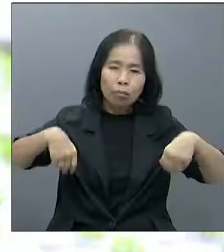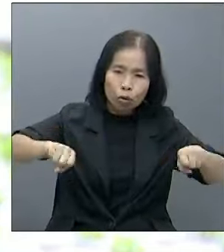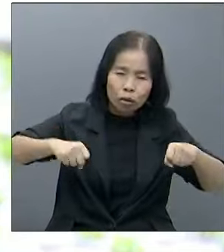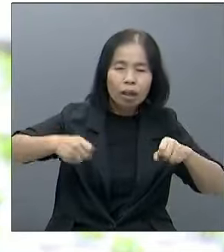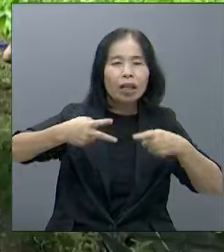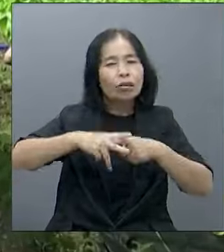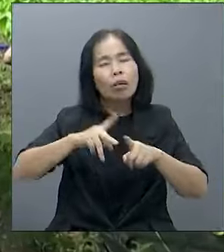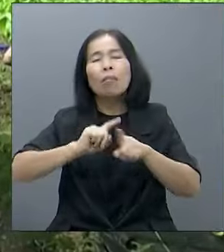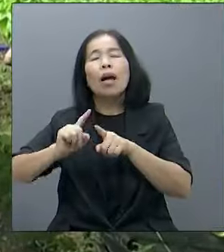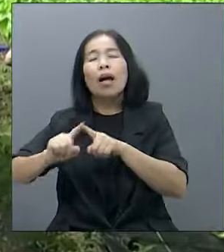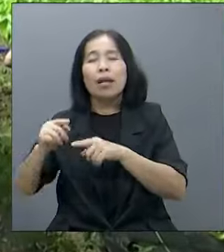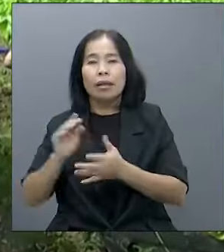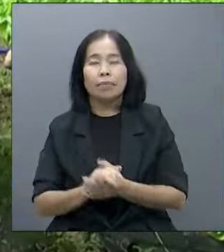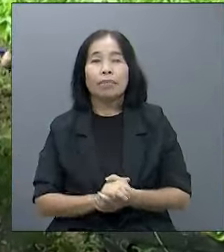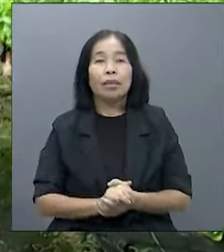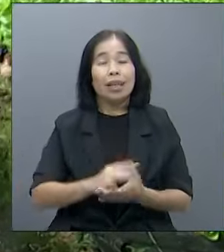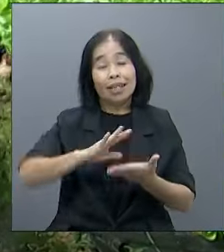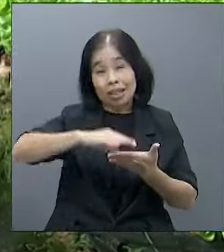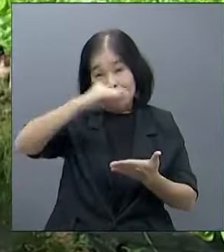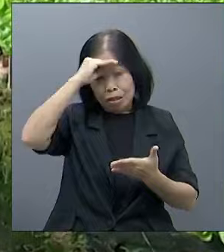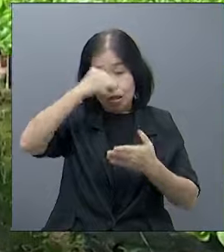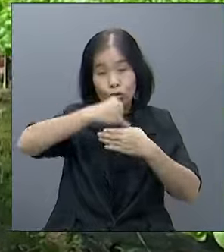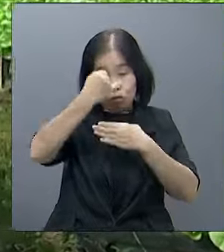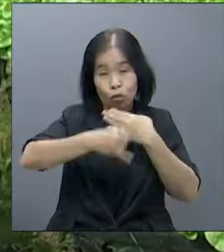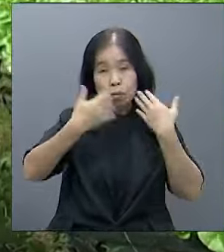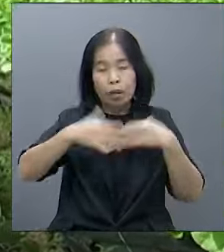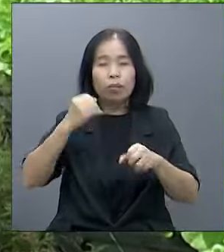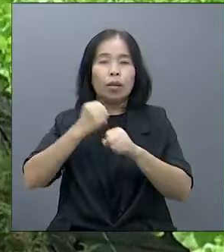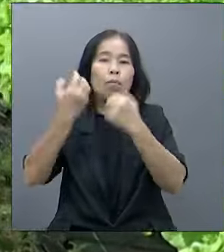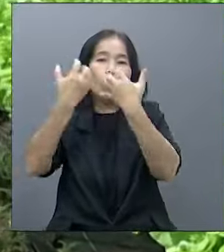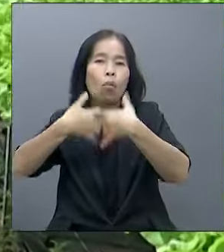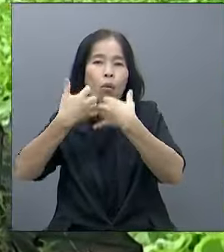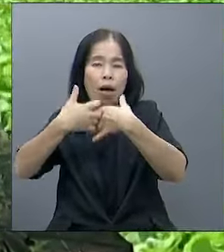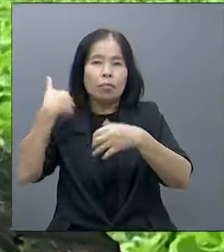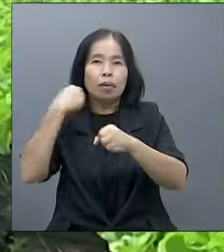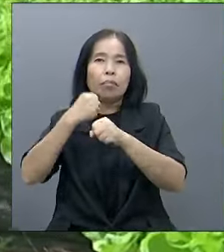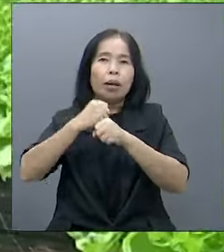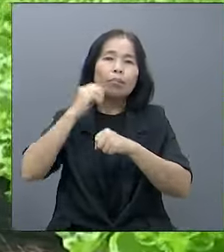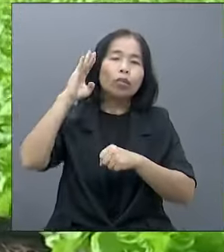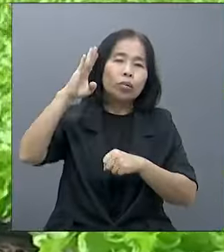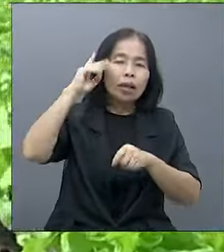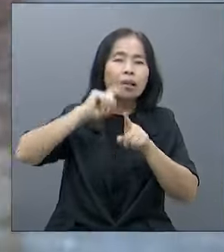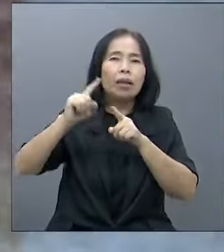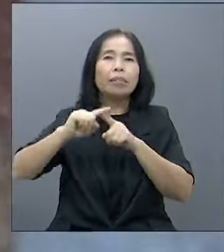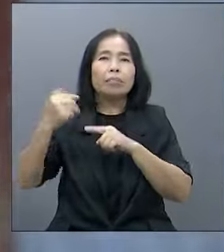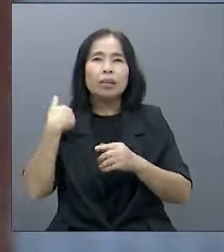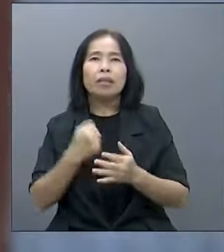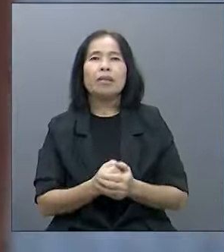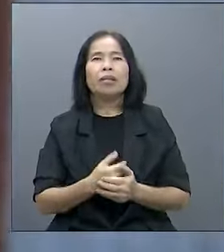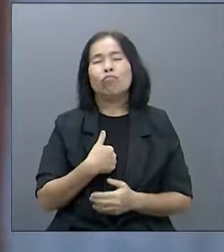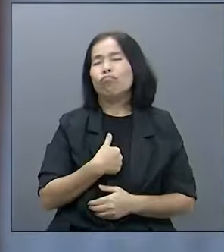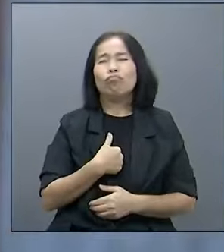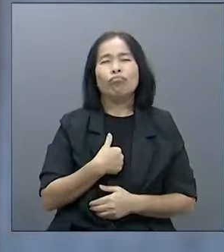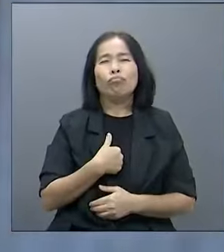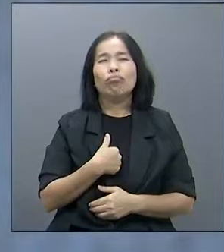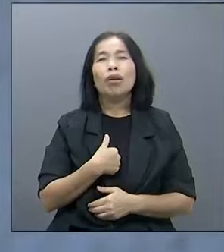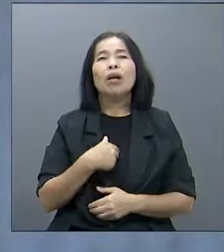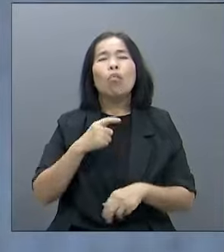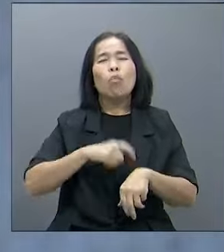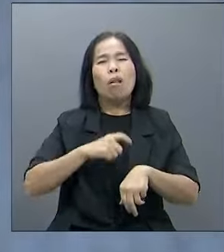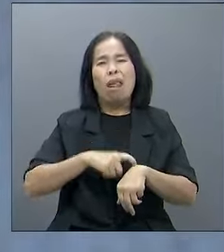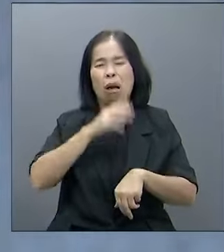อนแล้วก็ตอนเรียนจบก็เคยทำโรงงานนะเคยทำงานบริษัทแต่แบบไม่ชอบเรื่องการฟิกเวลา